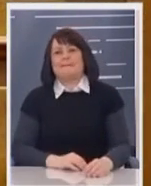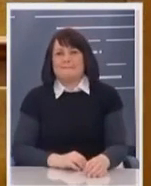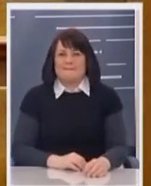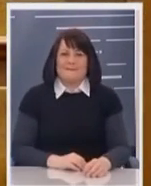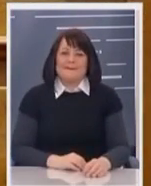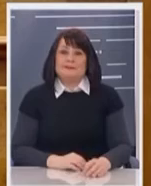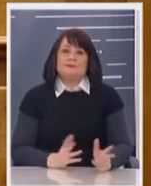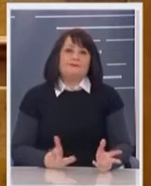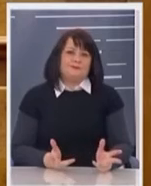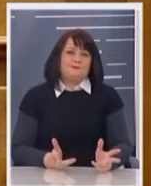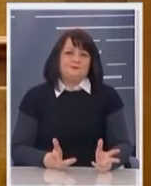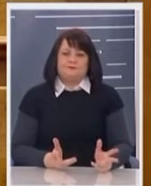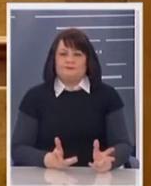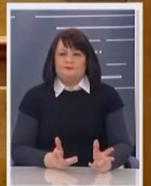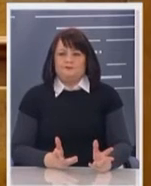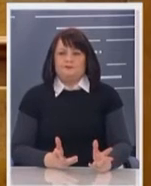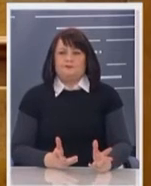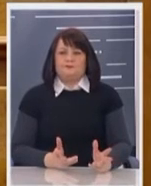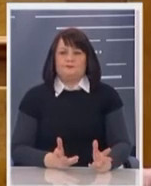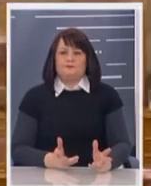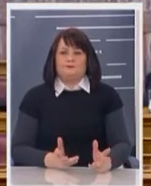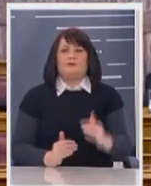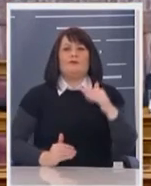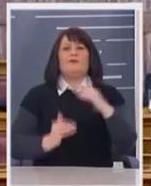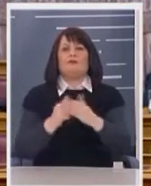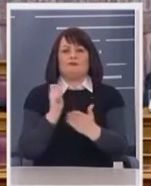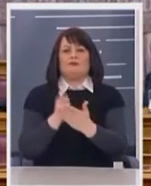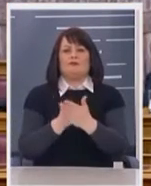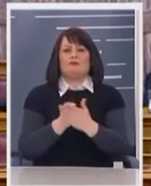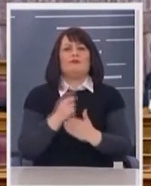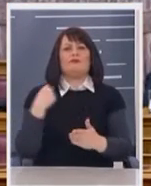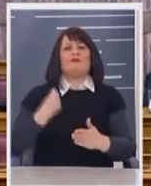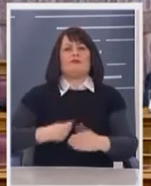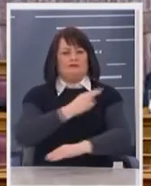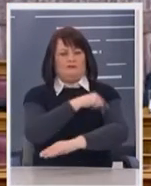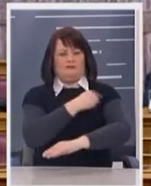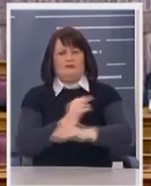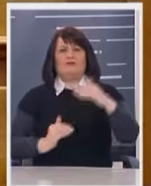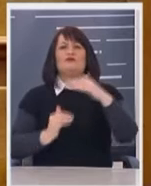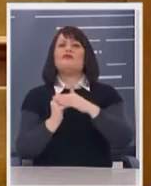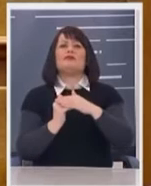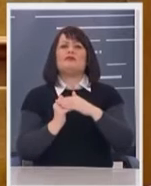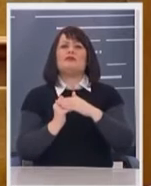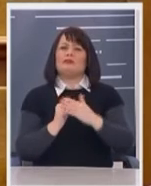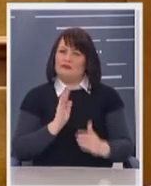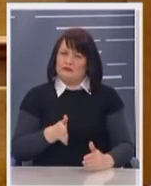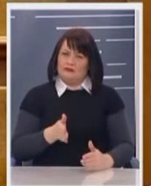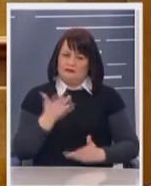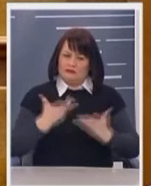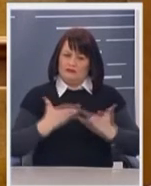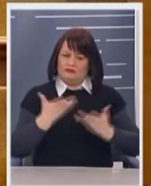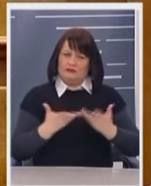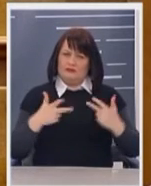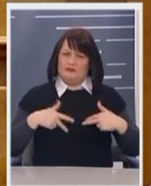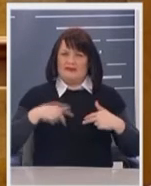Και ενώ το όριο των αγορών στα δημόσια νοσοκομεία το 2015 ήταν προϋπολογισμένο από την